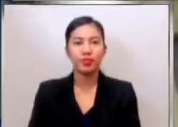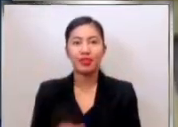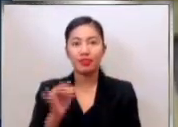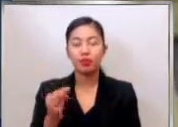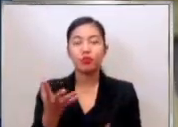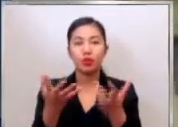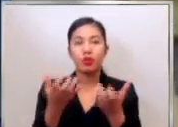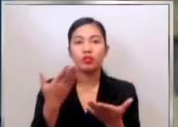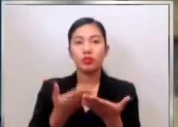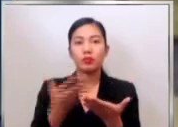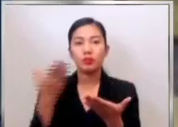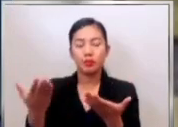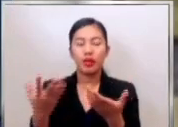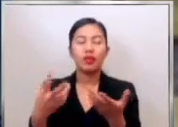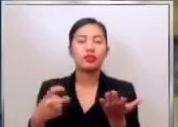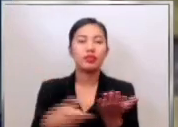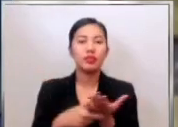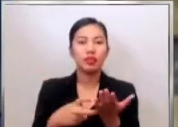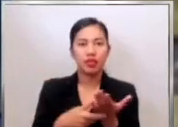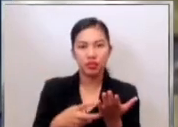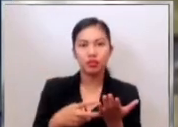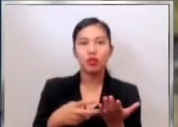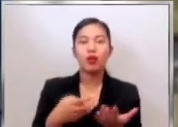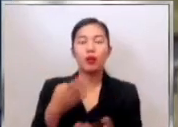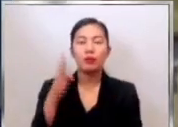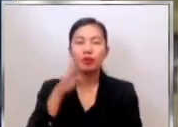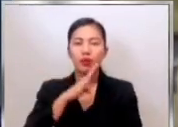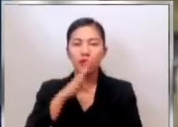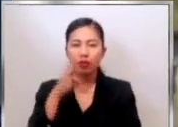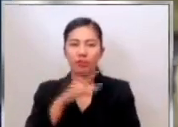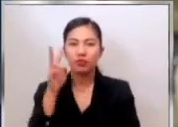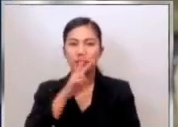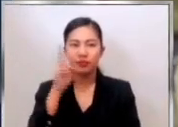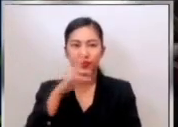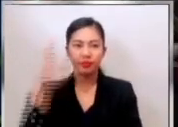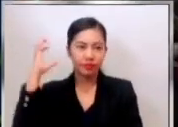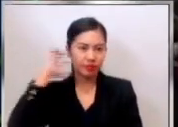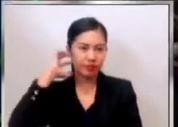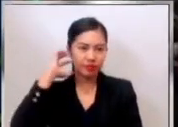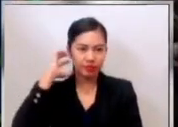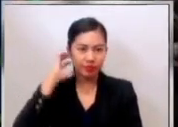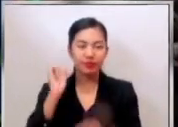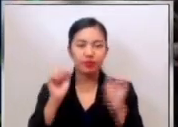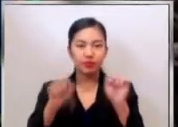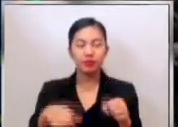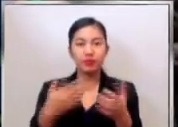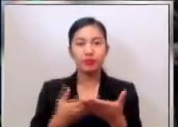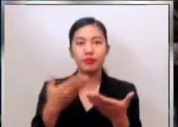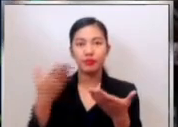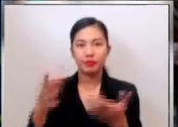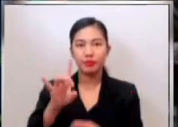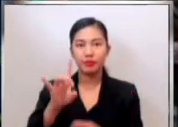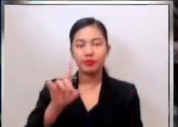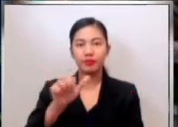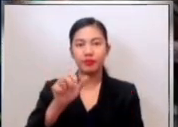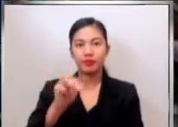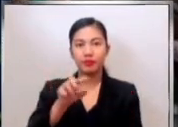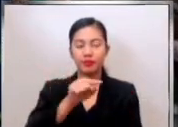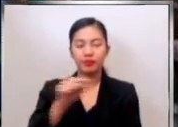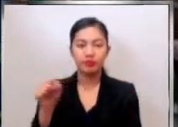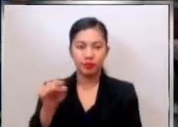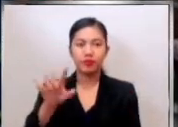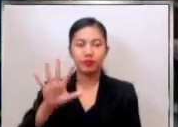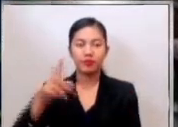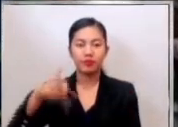Bicol, Visayas at Mindanao, maring magtungo sa booth 1 ng PITX mula alas 8 ng umaga hanggang alas 5 ng hapon. Sa uwi naman